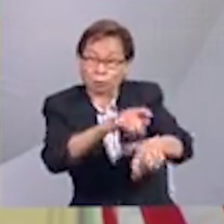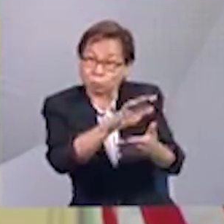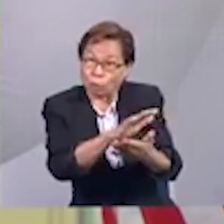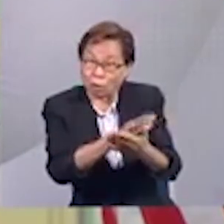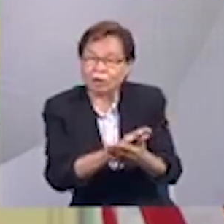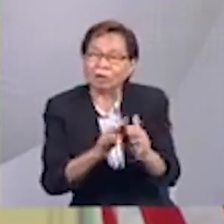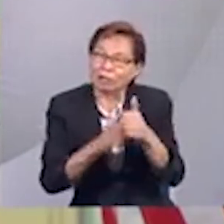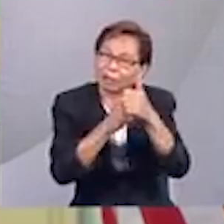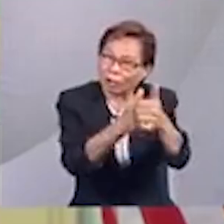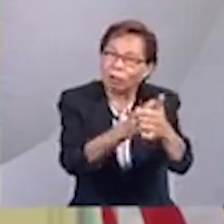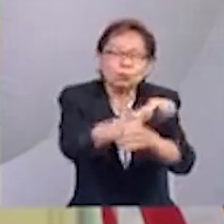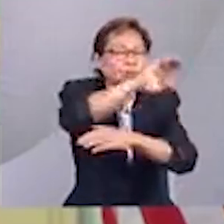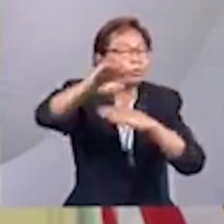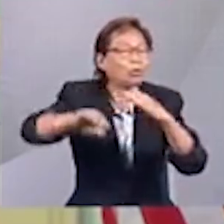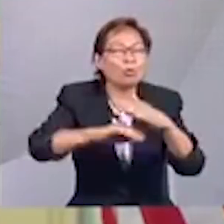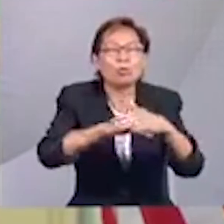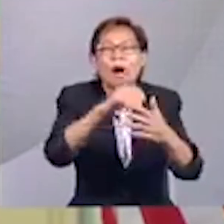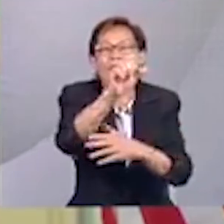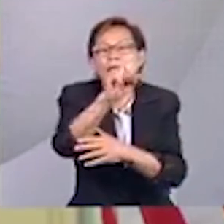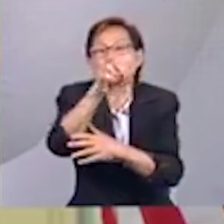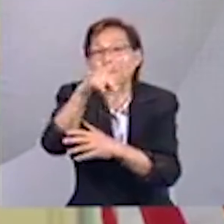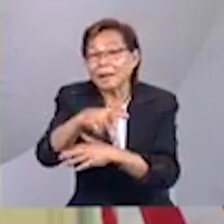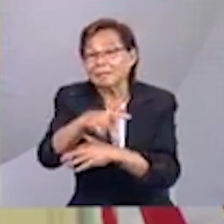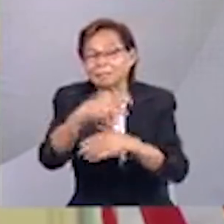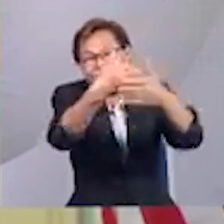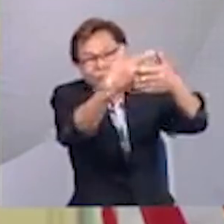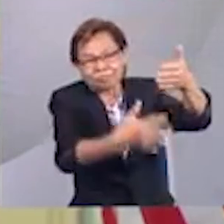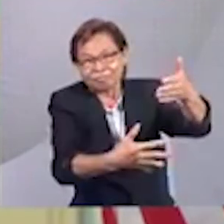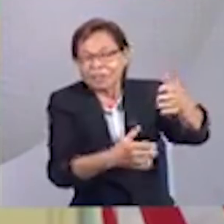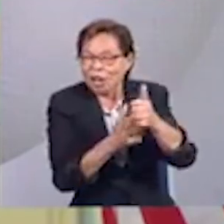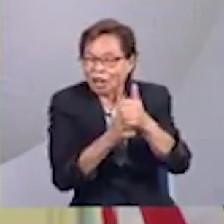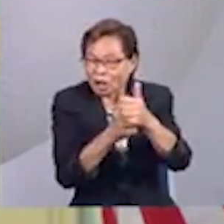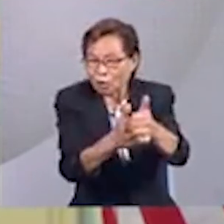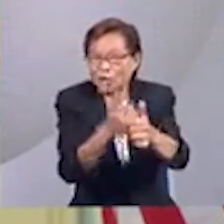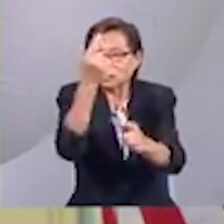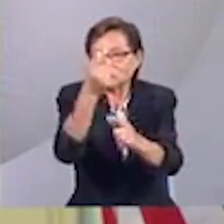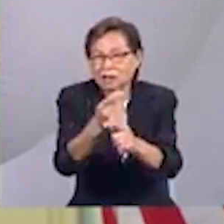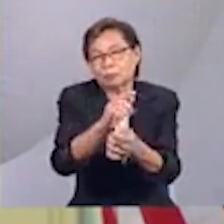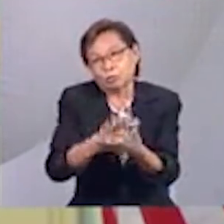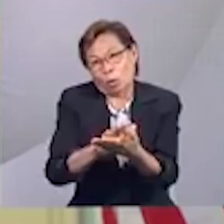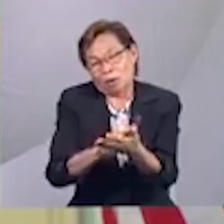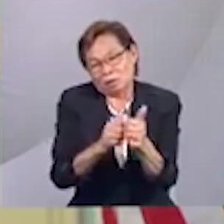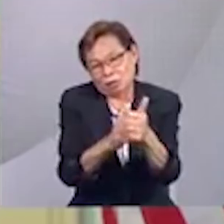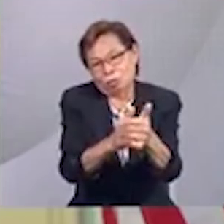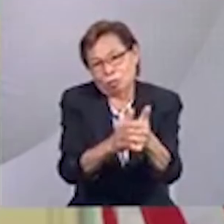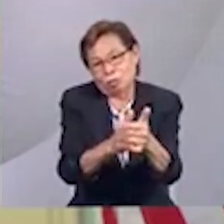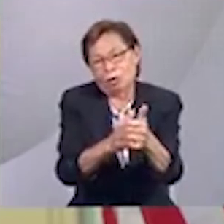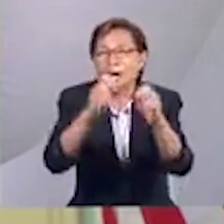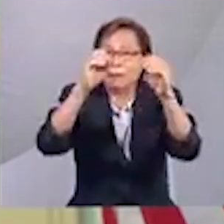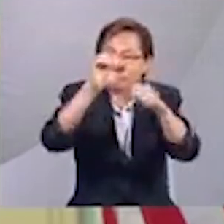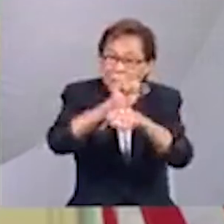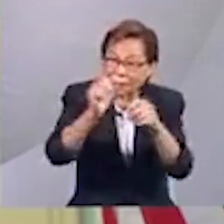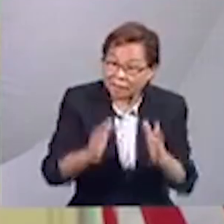nanti patuhilah segala garis panduan yang telah ditetapkan oleh pihak sekolah. Warga sekolah